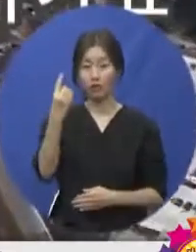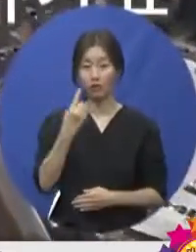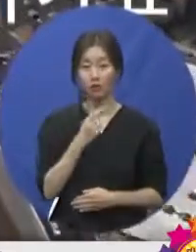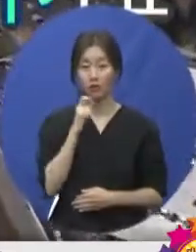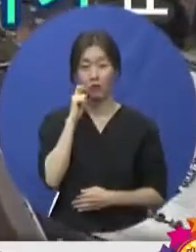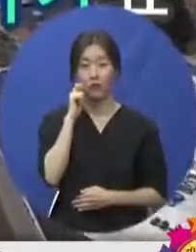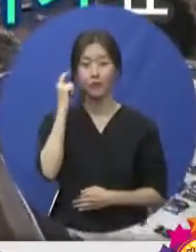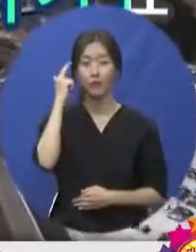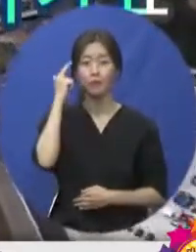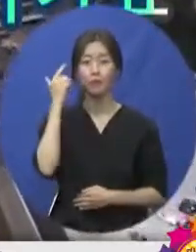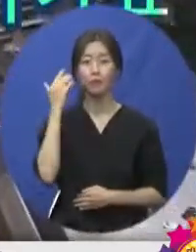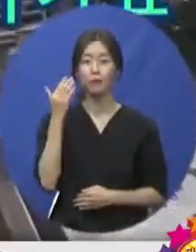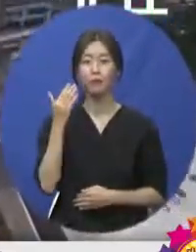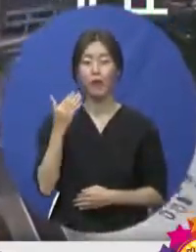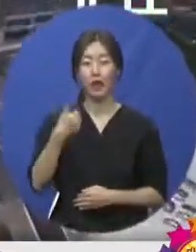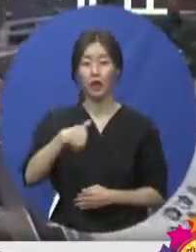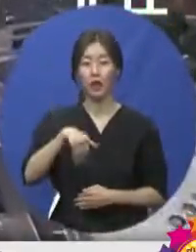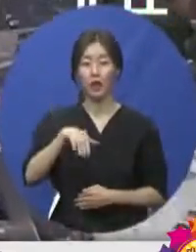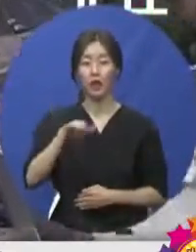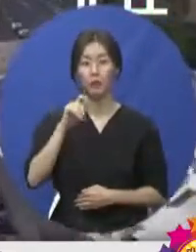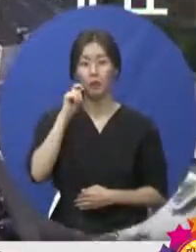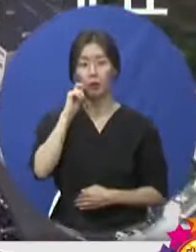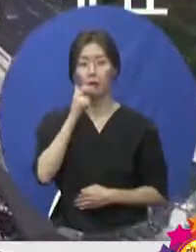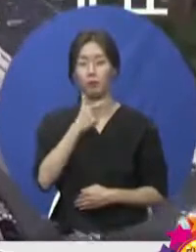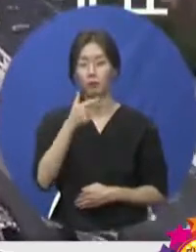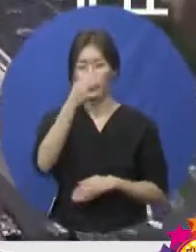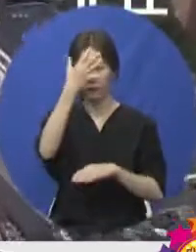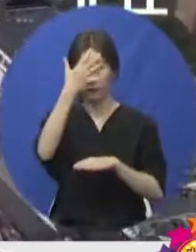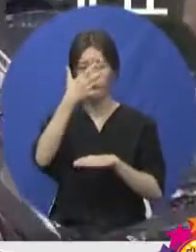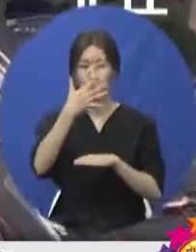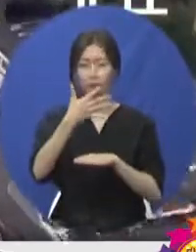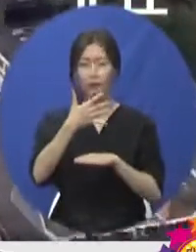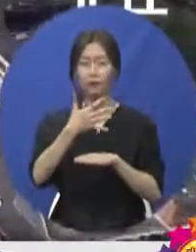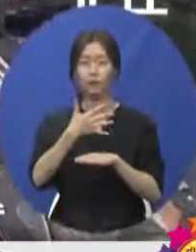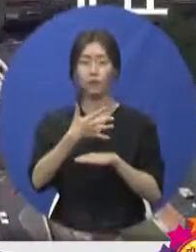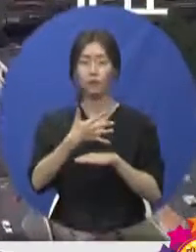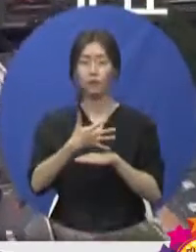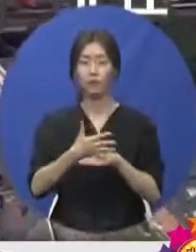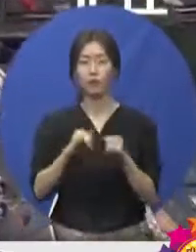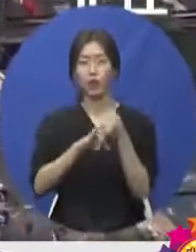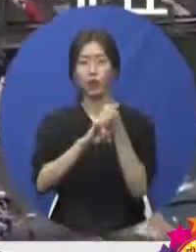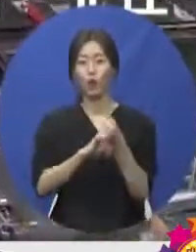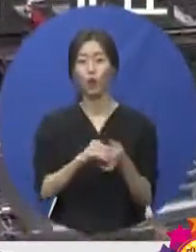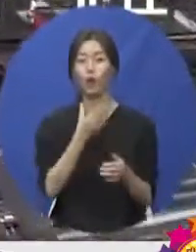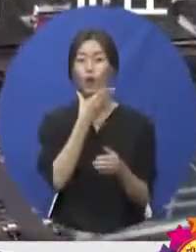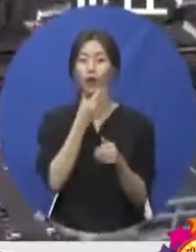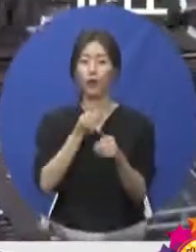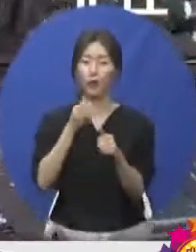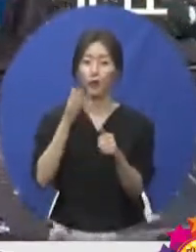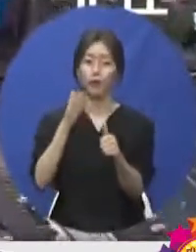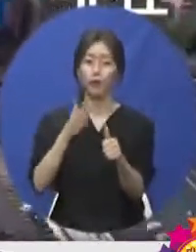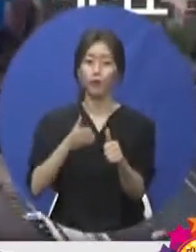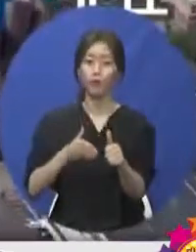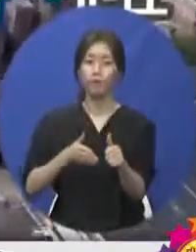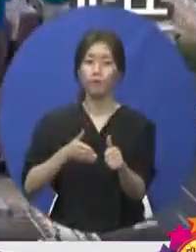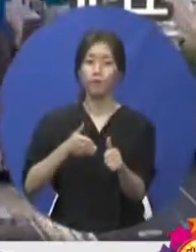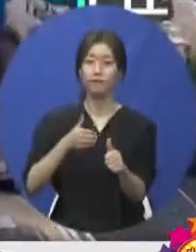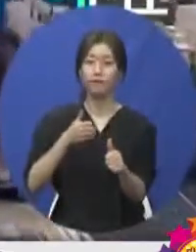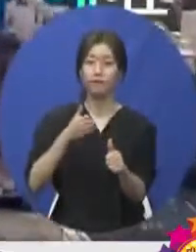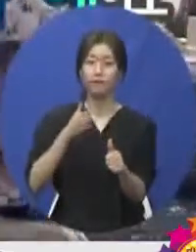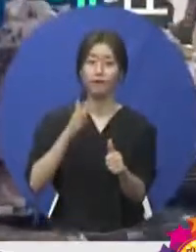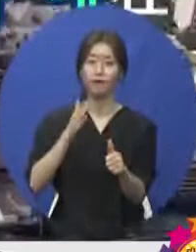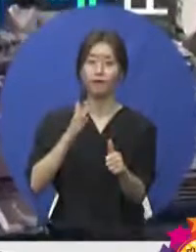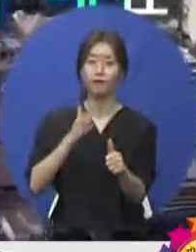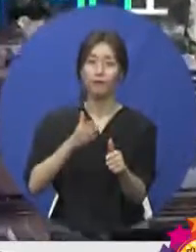못 찾아가요. 미안해요. 당신 정말 행복해야